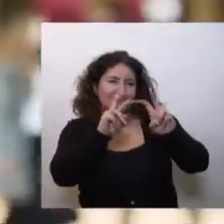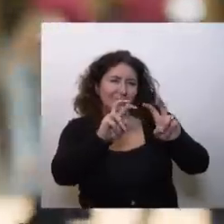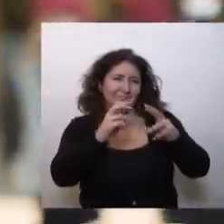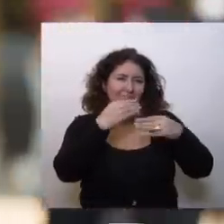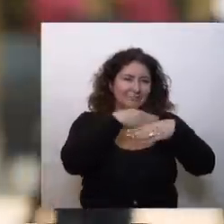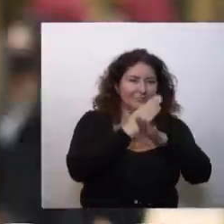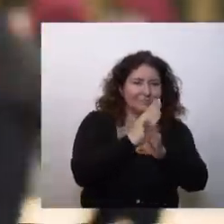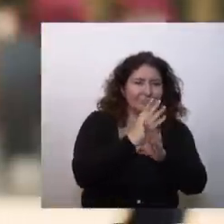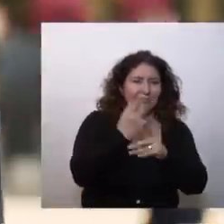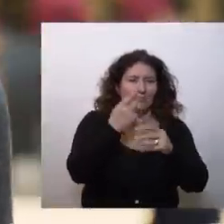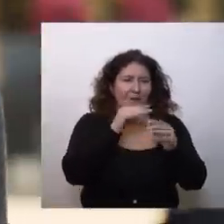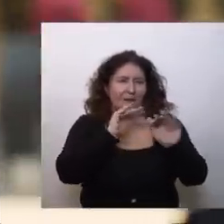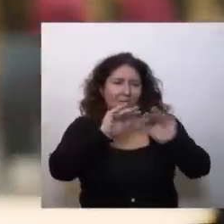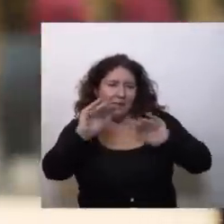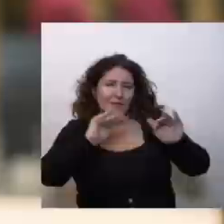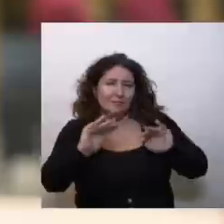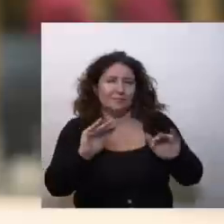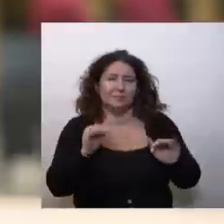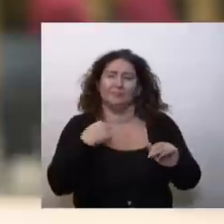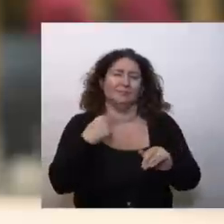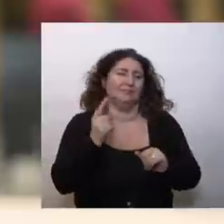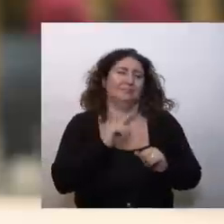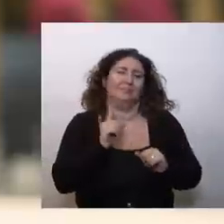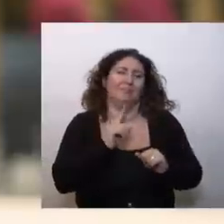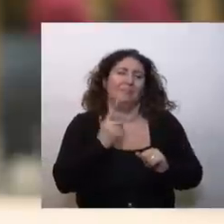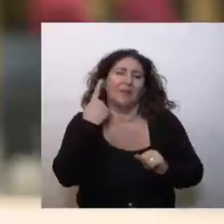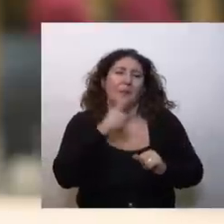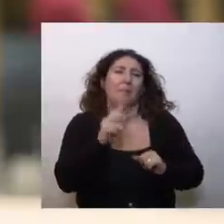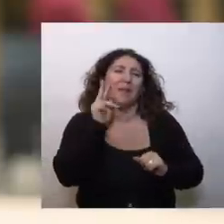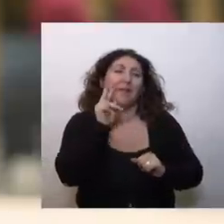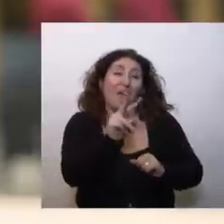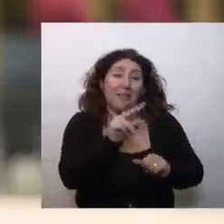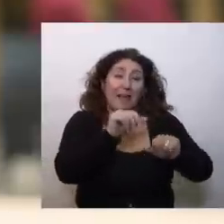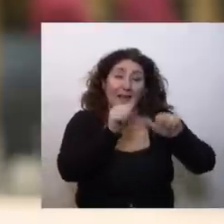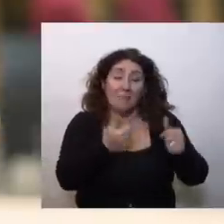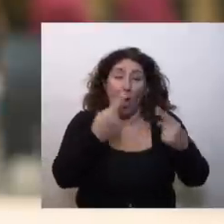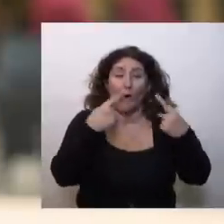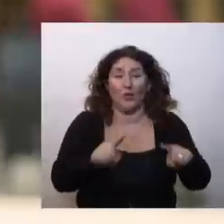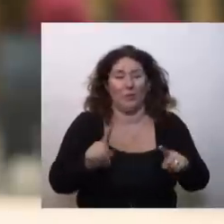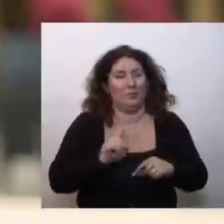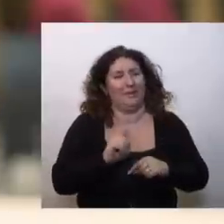catalogare. Non è questo il vedere che ci aiuta di fronte alla Sindone.